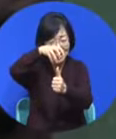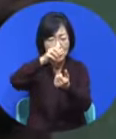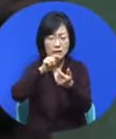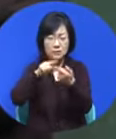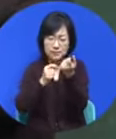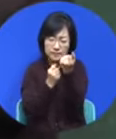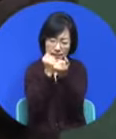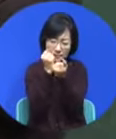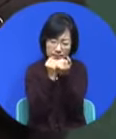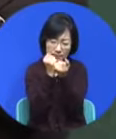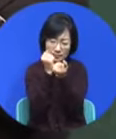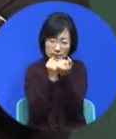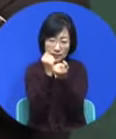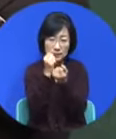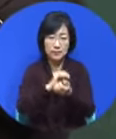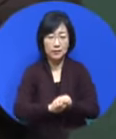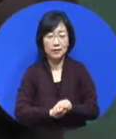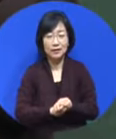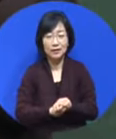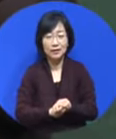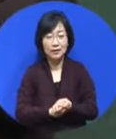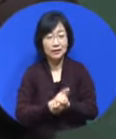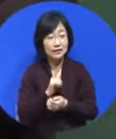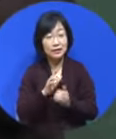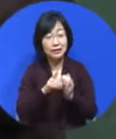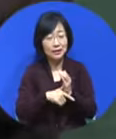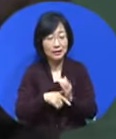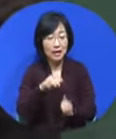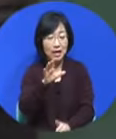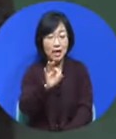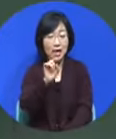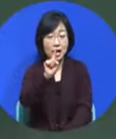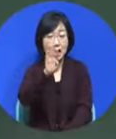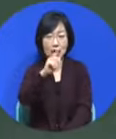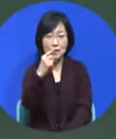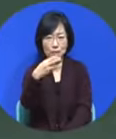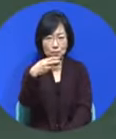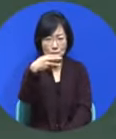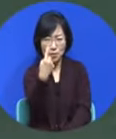중 인을 살려고이는